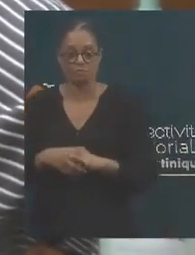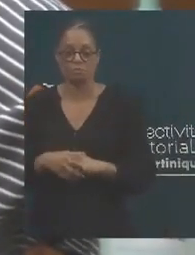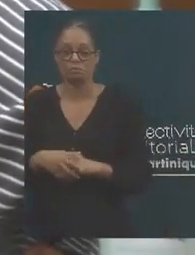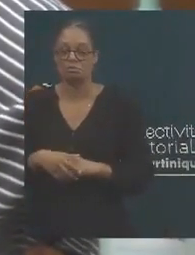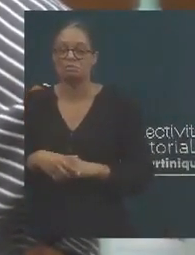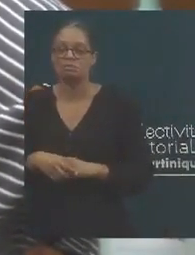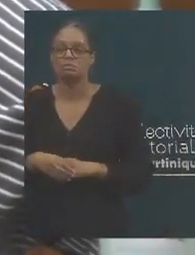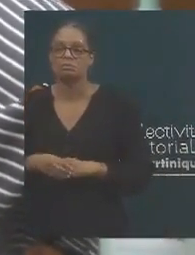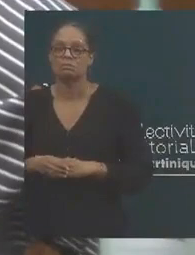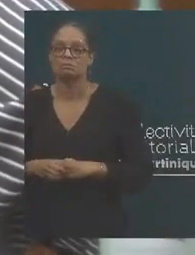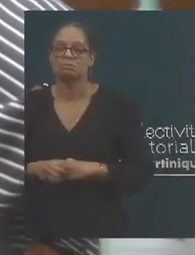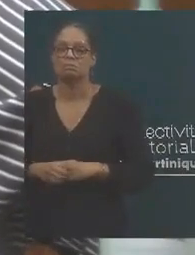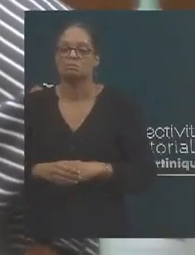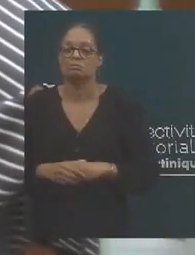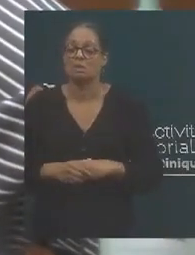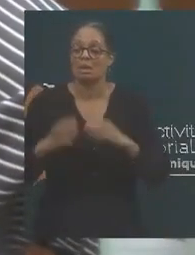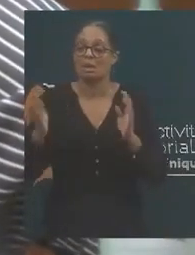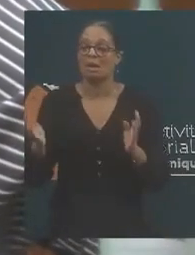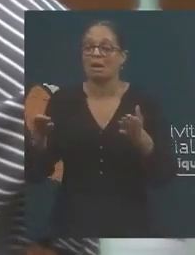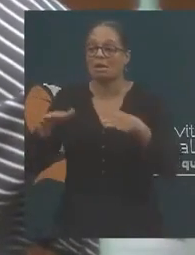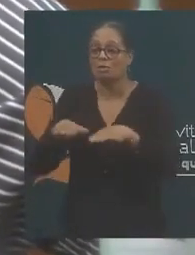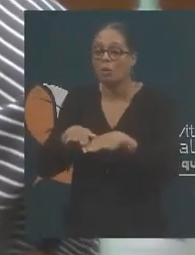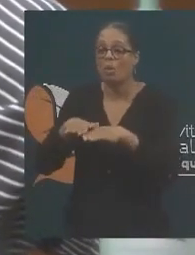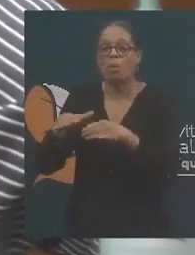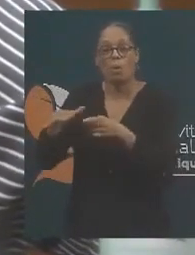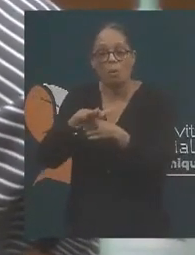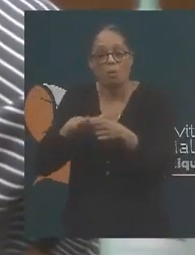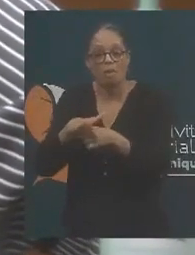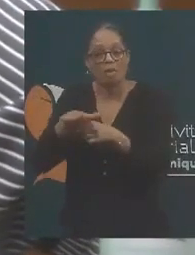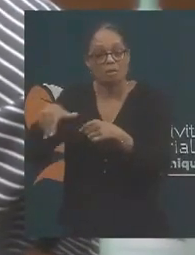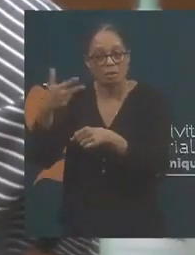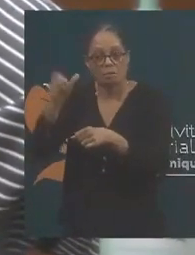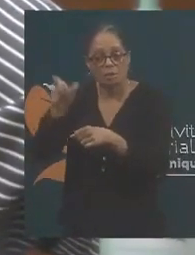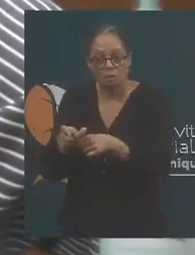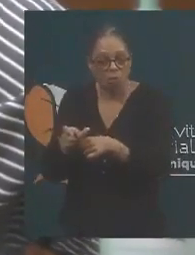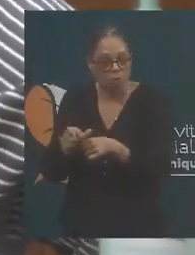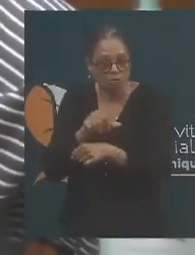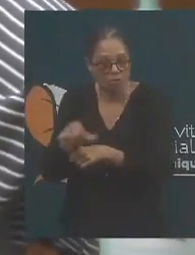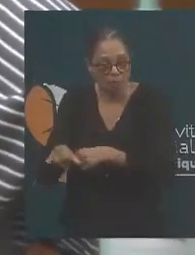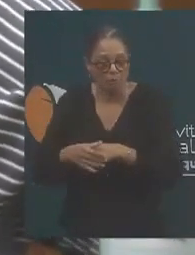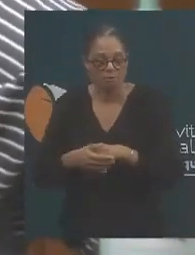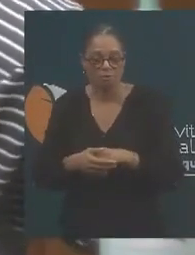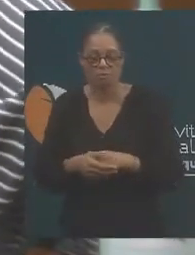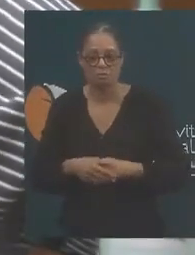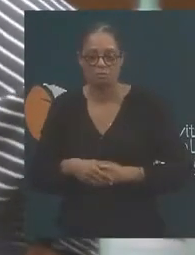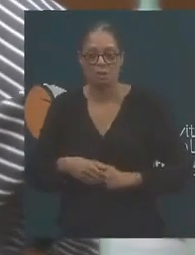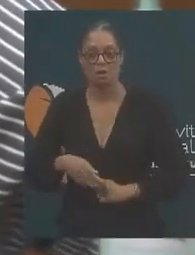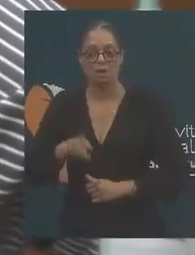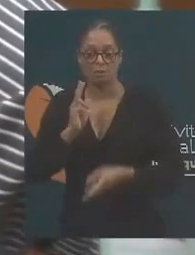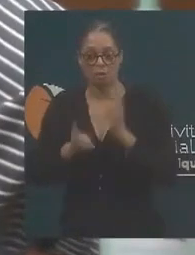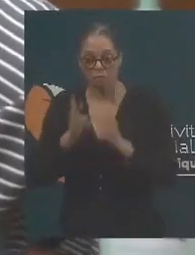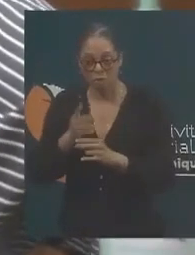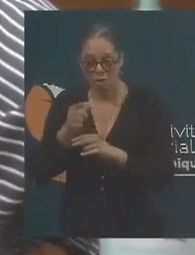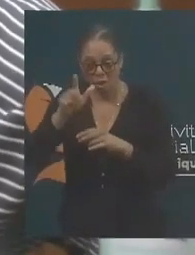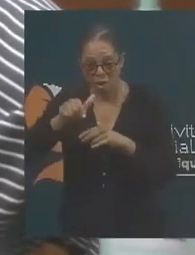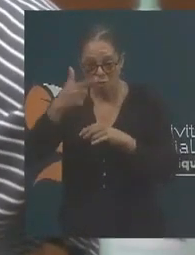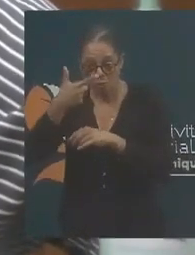Jamais on a pu faire de réunion avec la totalité des membres. Il est même arrivé qu'il n'y ait que 2